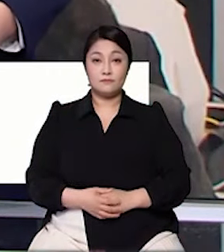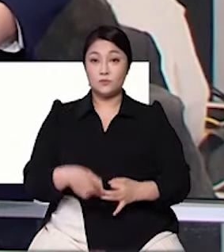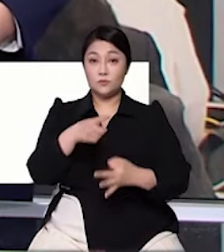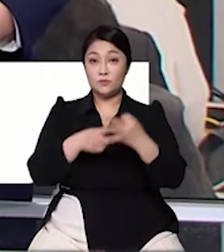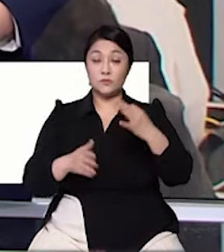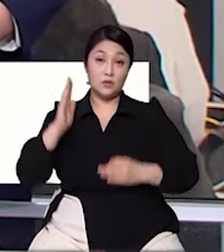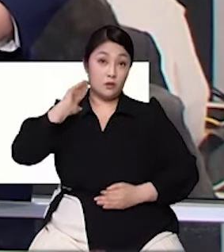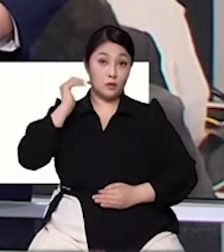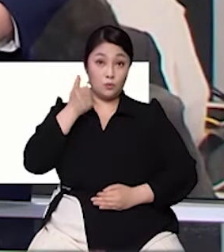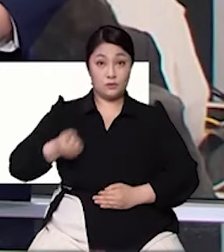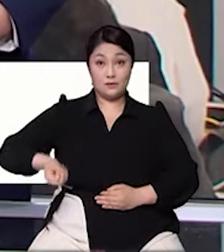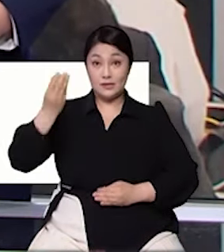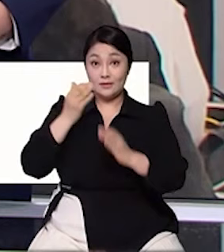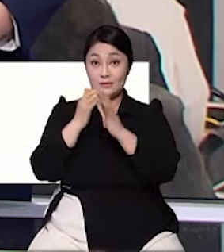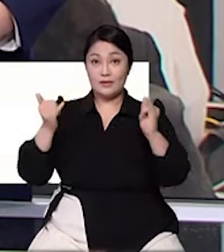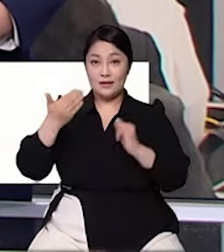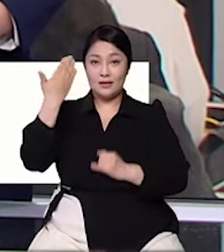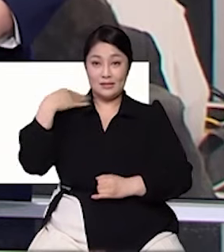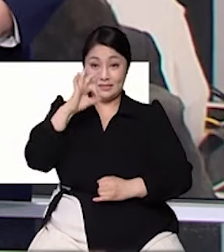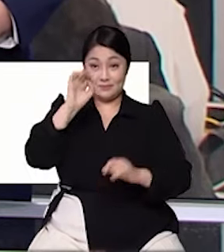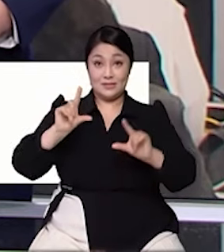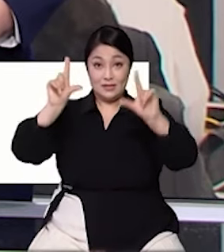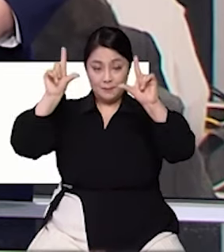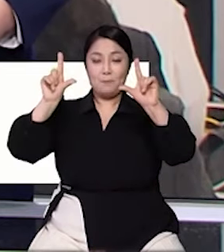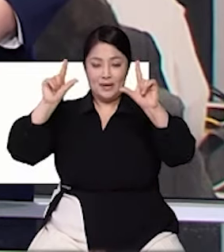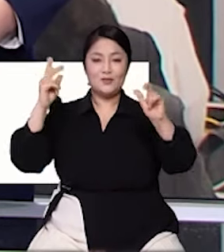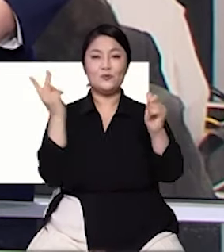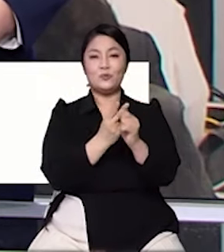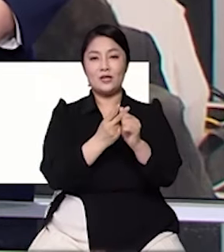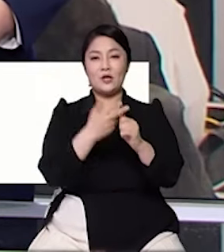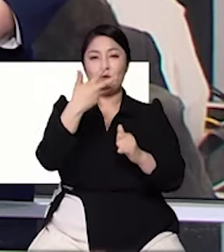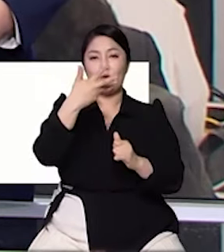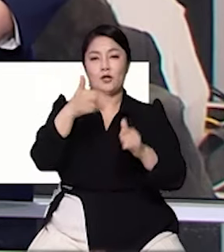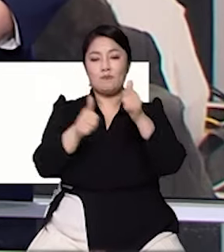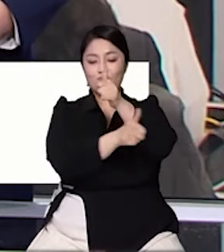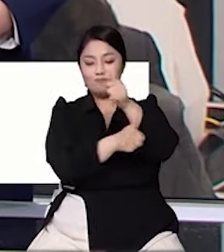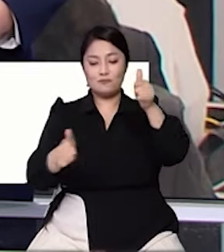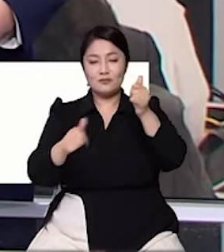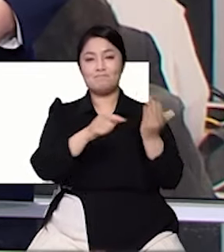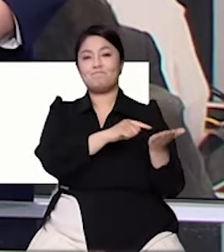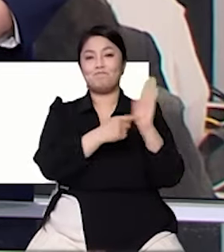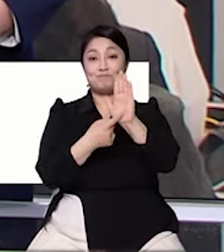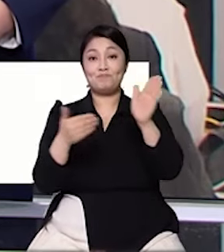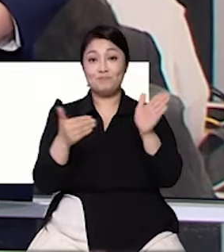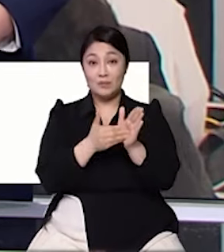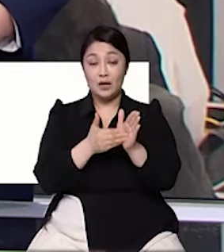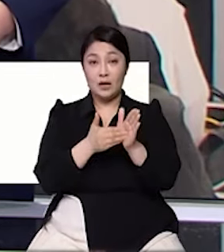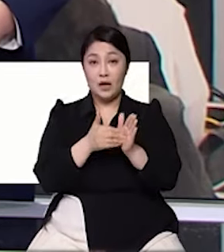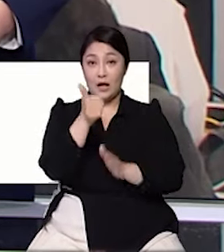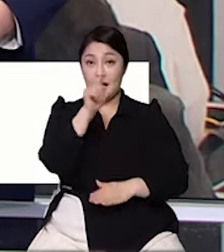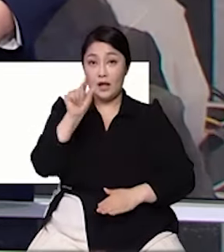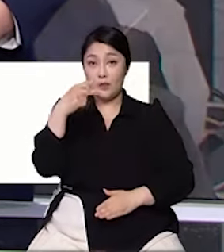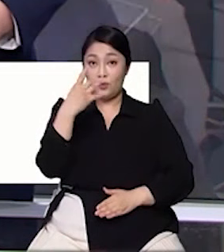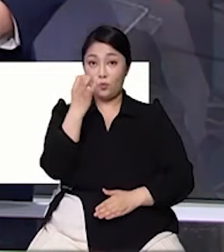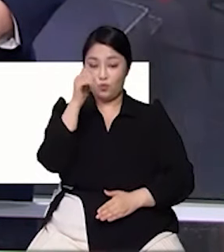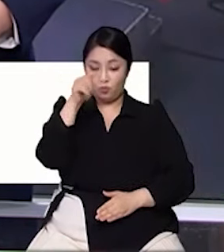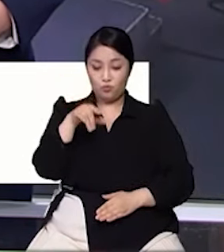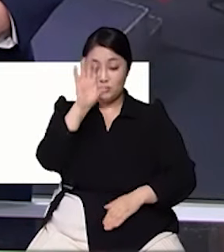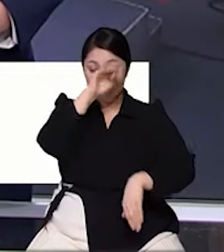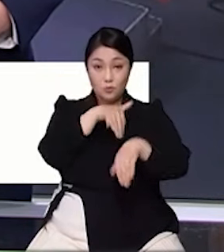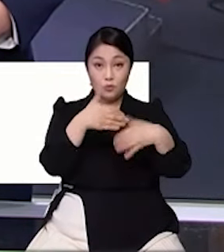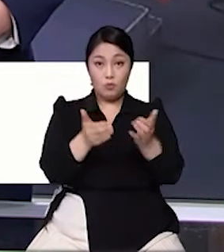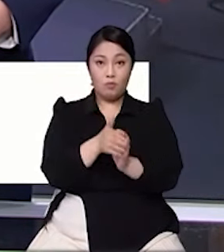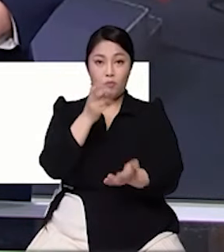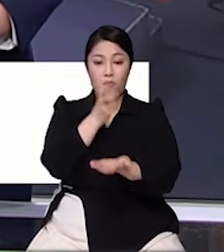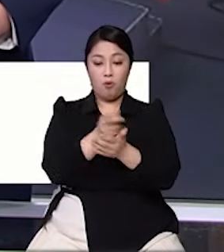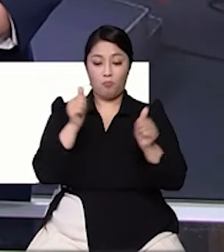윤석렬 대통령 당선인이 지난 10일에 이어 오늘 또 8개 부터 참관 후보자를 발표했습니다 한동훈 사법연수원 부원장 을